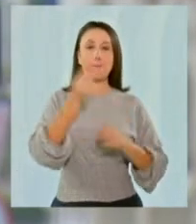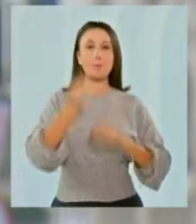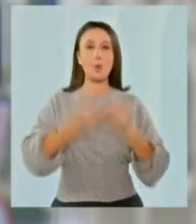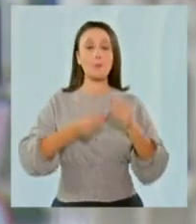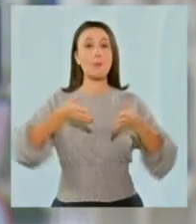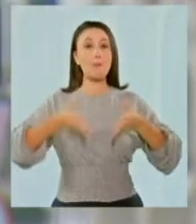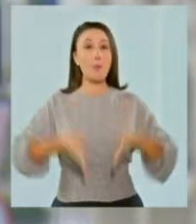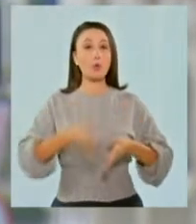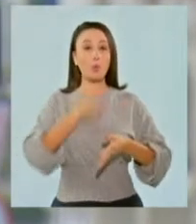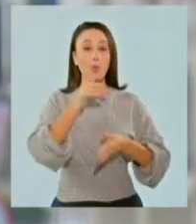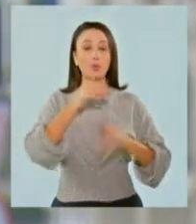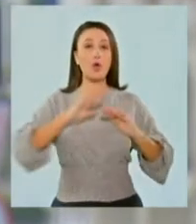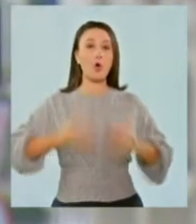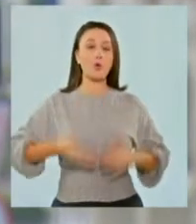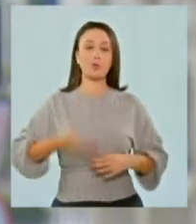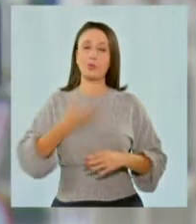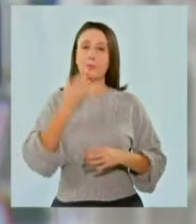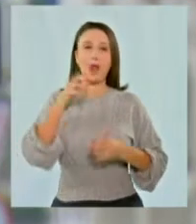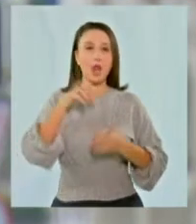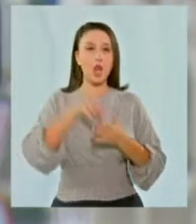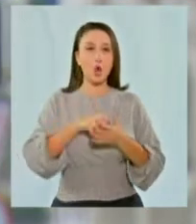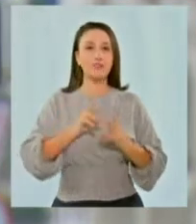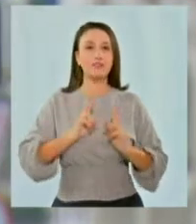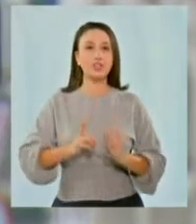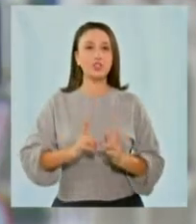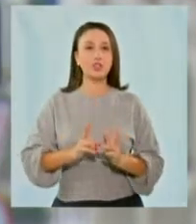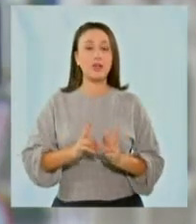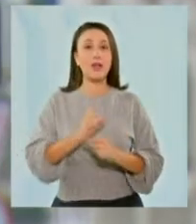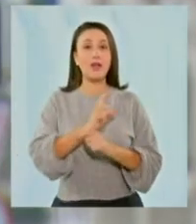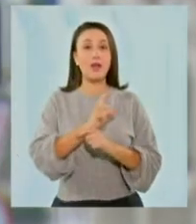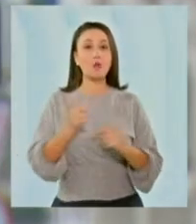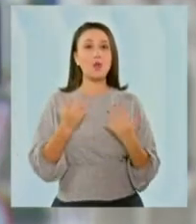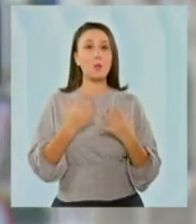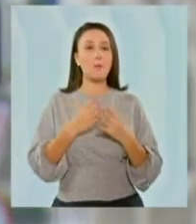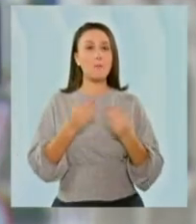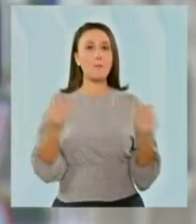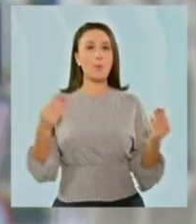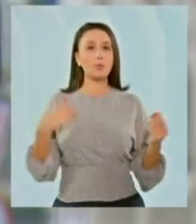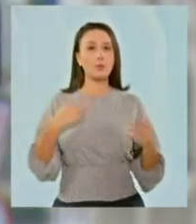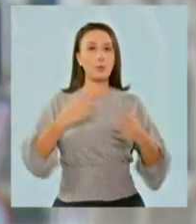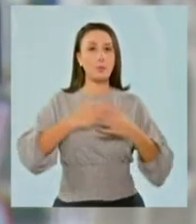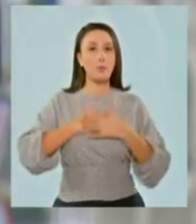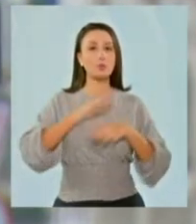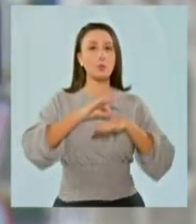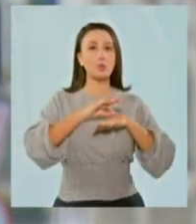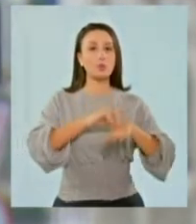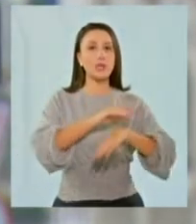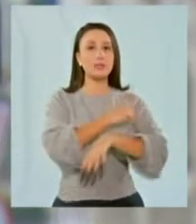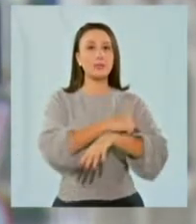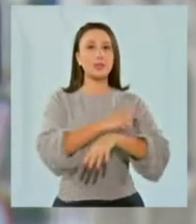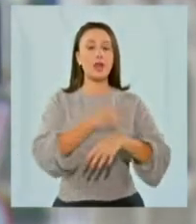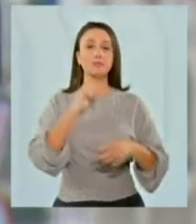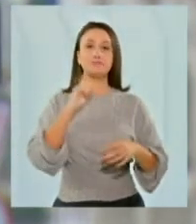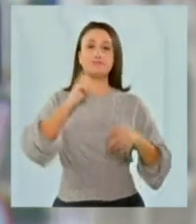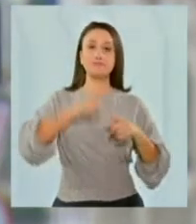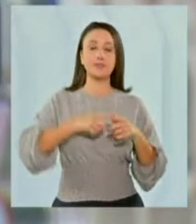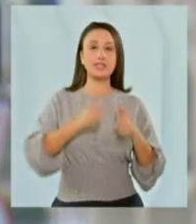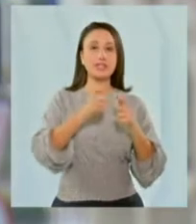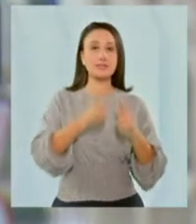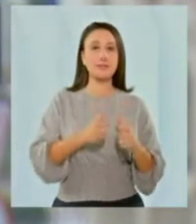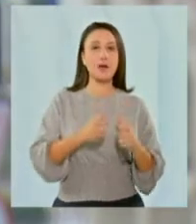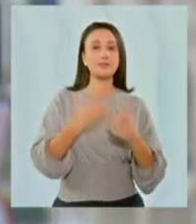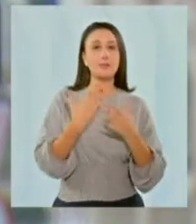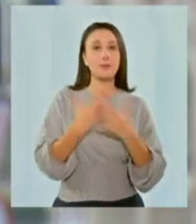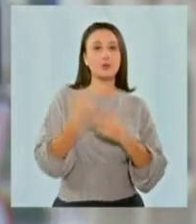acolo unde cadavrele nu mai au locuri în frigidere. Din cauza numărului mare de decese, conducerea spitalului a suplimentat sacii